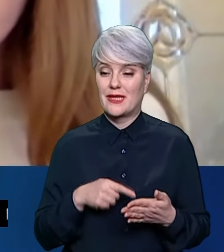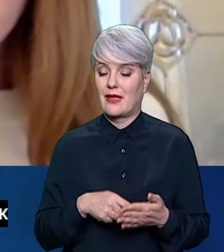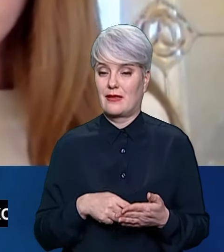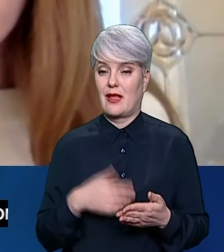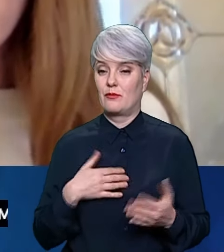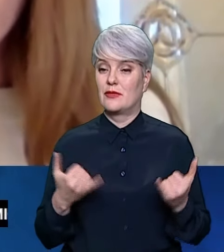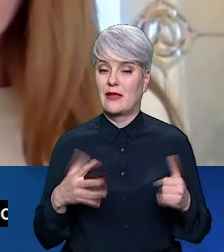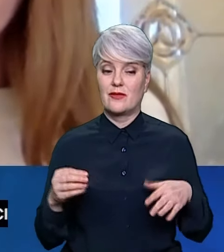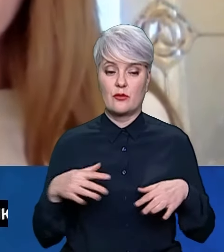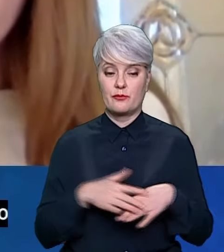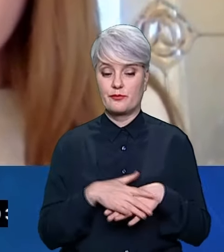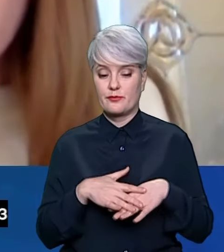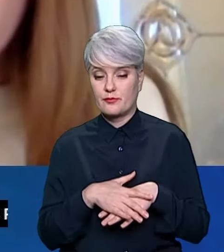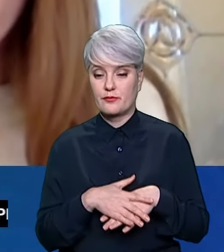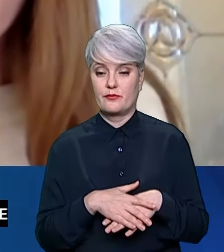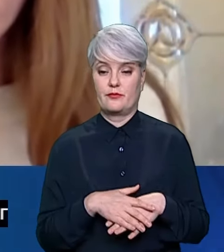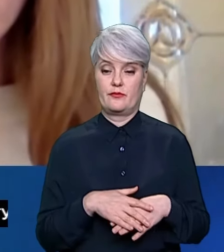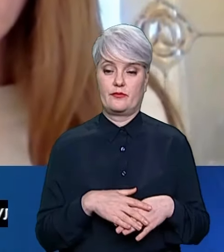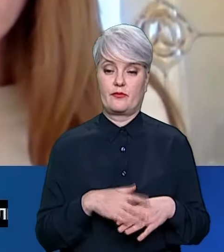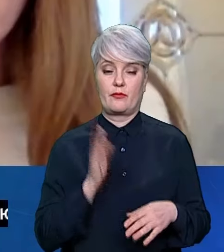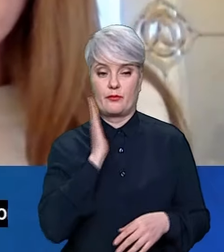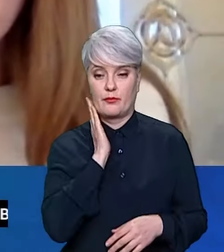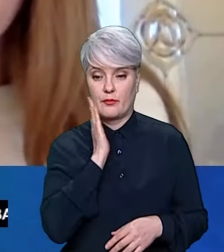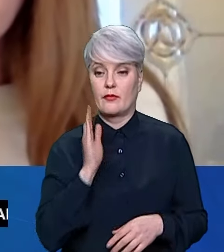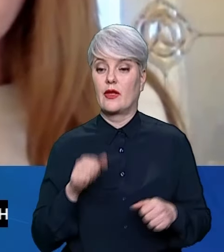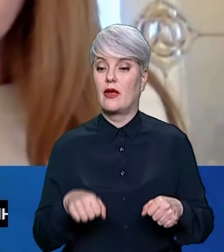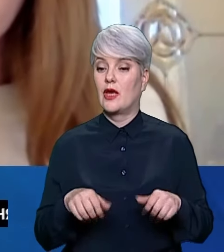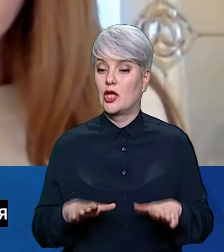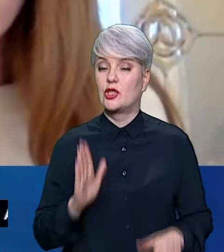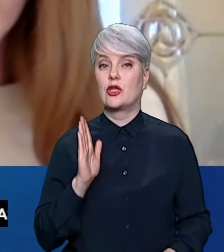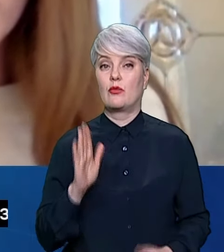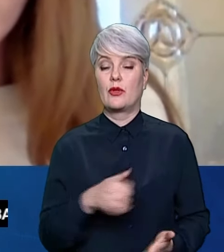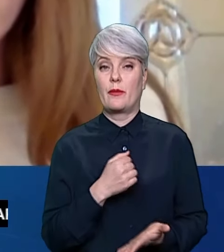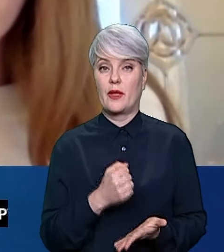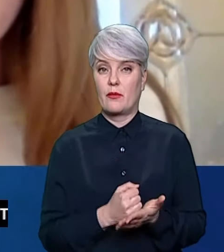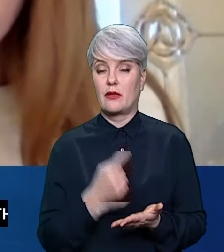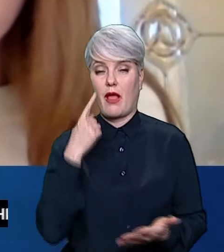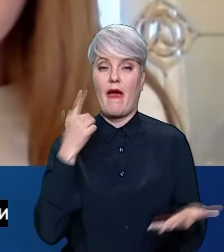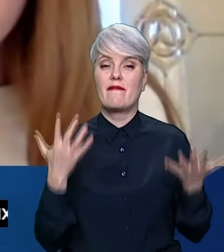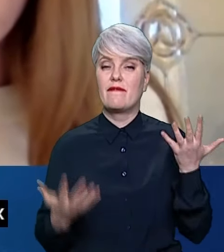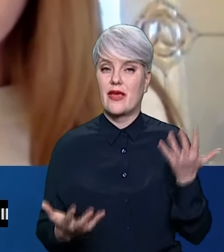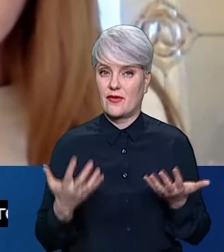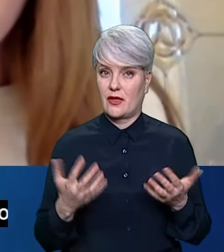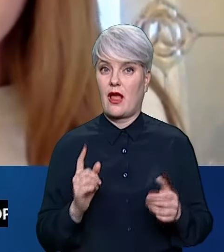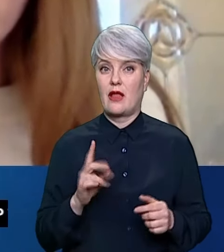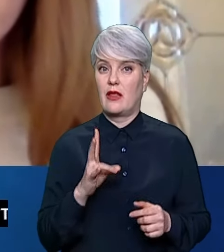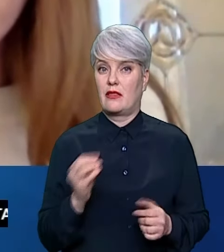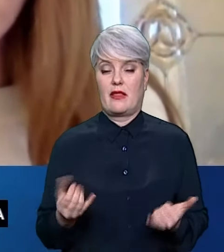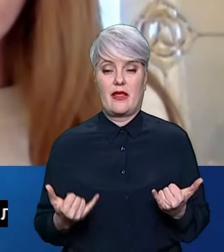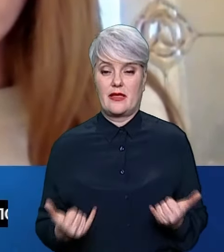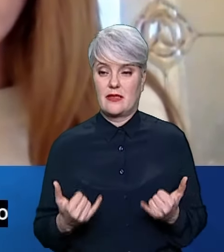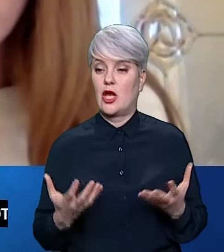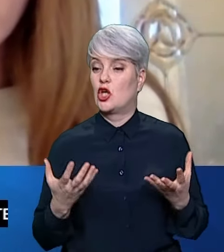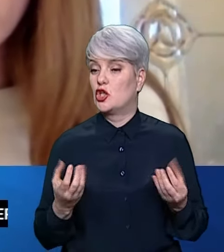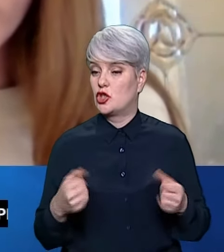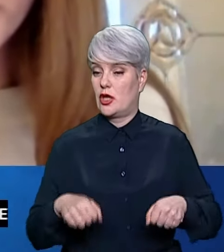ми все це підраховуємо, розраховуємо, і рішення буде прийматися там виважене, але це не зараз, ще